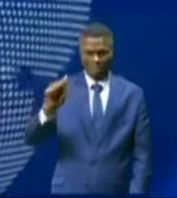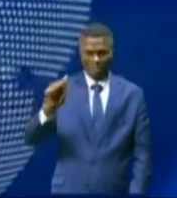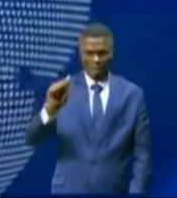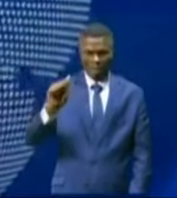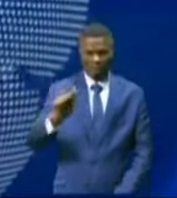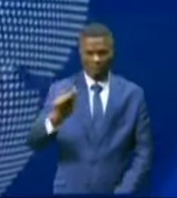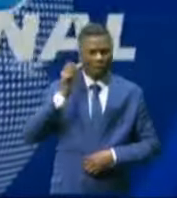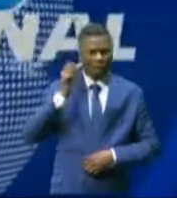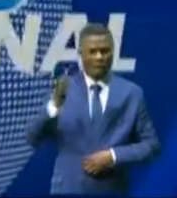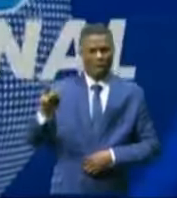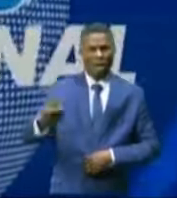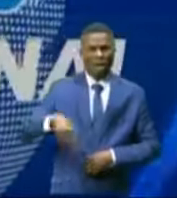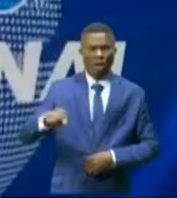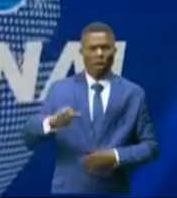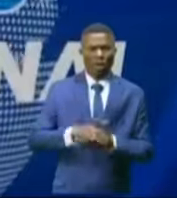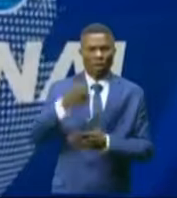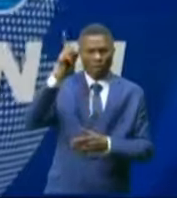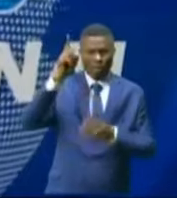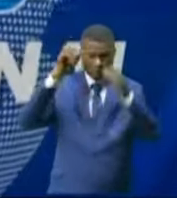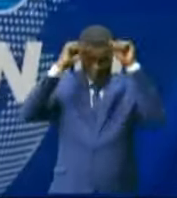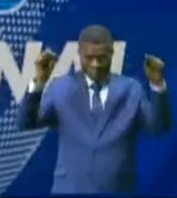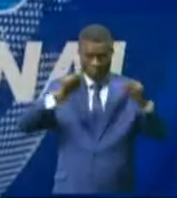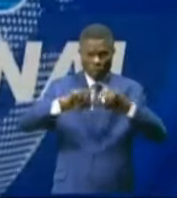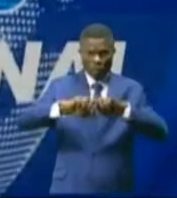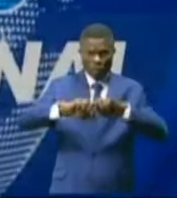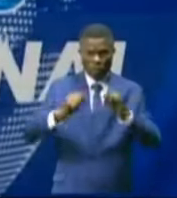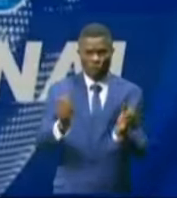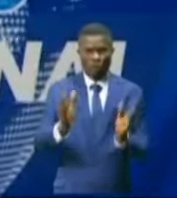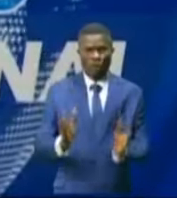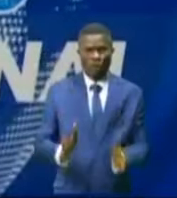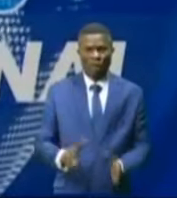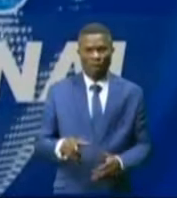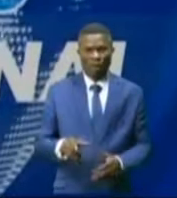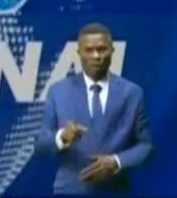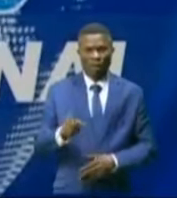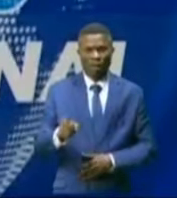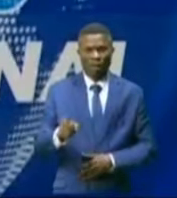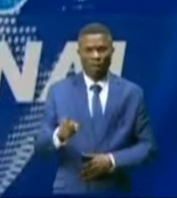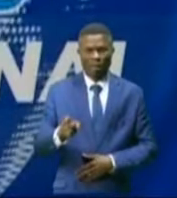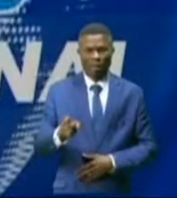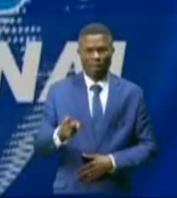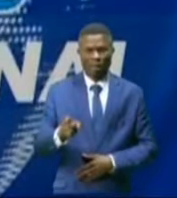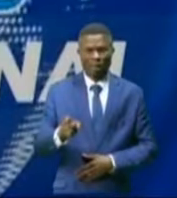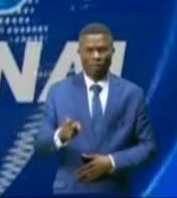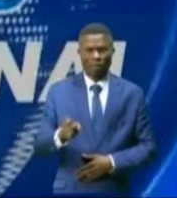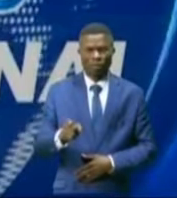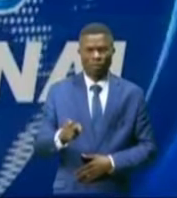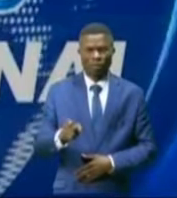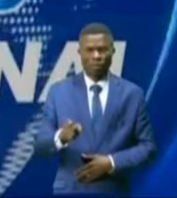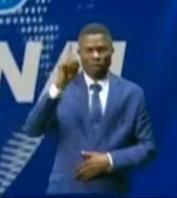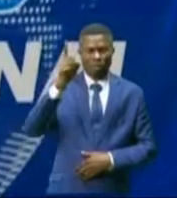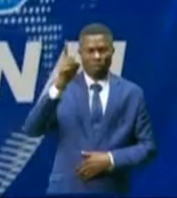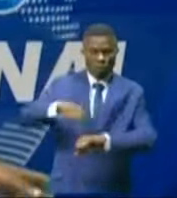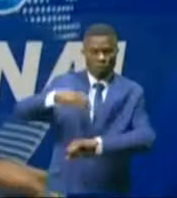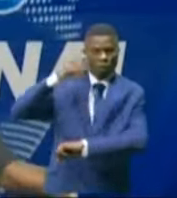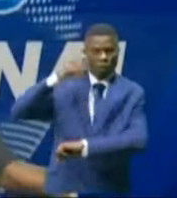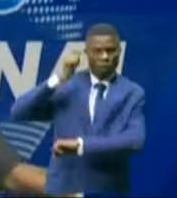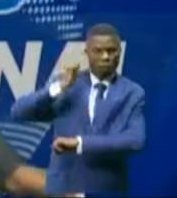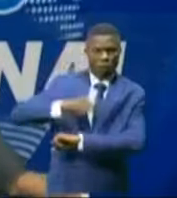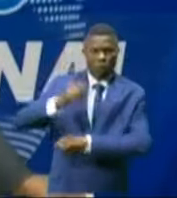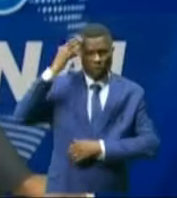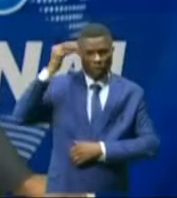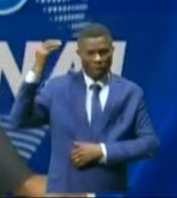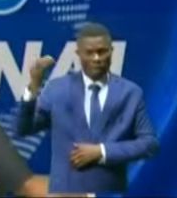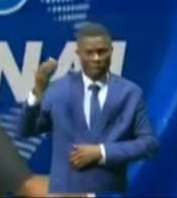Gombe. Le président de cassation Nomba Kabea, la première présidente de la